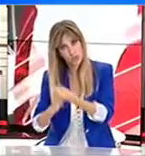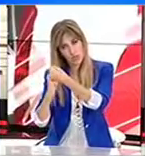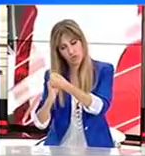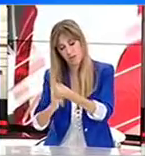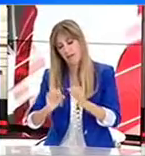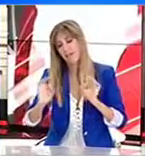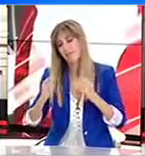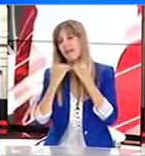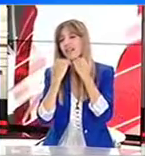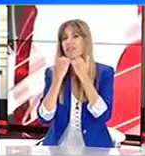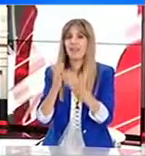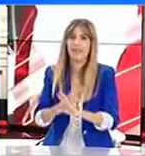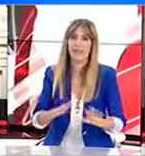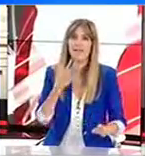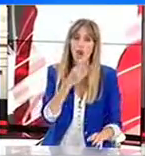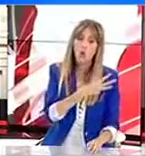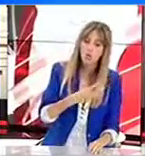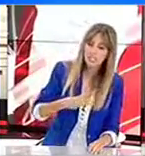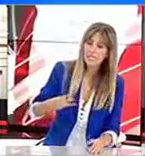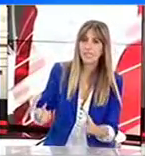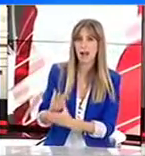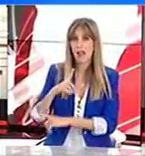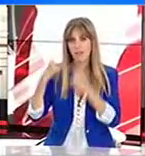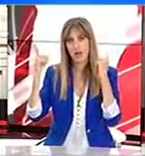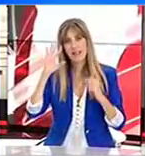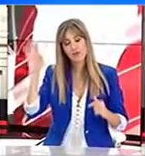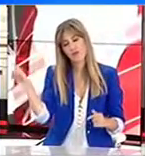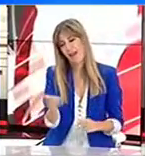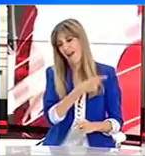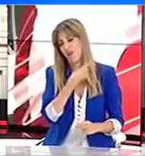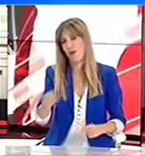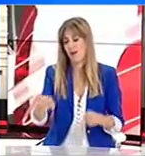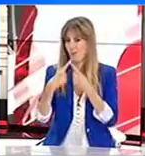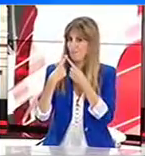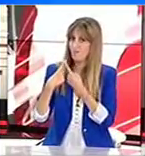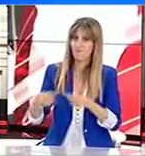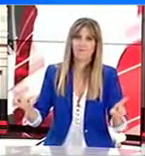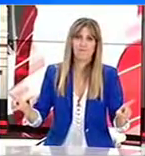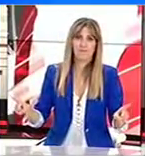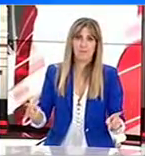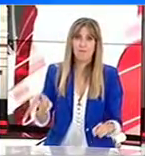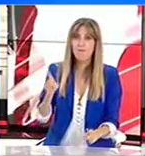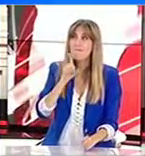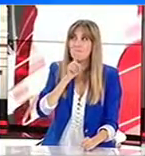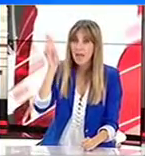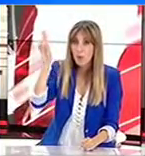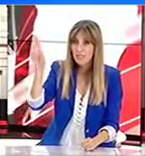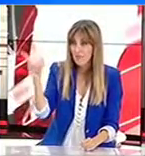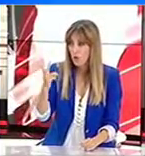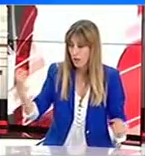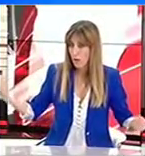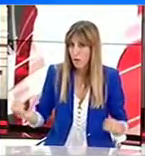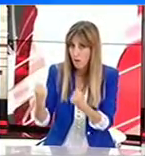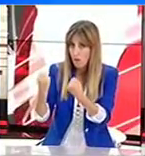Νέας Δημοκρατίας, δεν θα είναι όλα αυτά τα οποία σας είπα πιο πριν. Σε ό,τι αφορά συγκεκριμένα την Κρήτη πιστεύω ότι έχει έναν